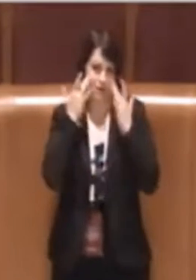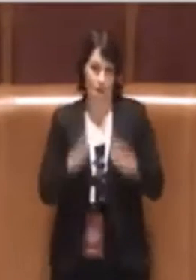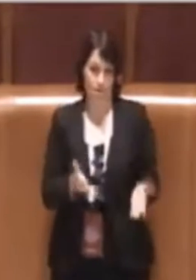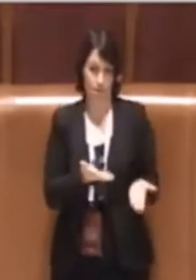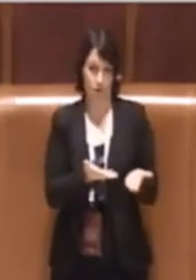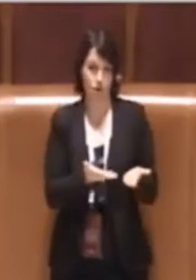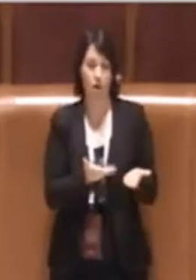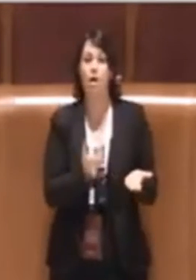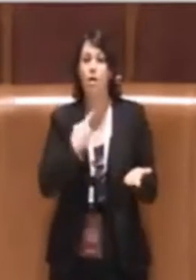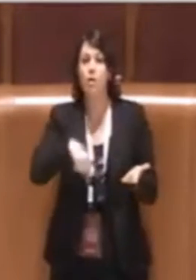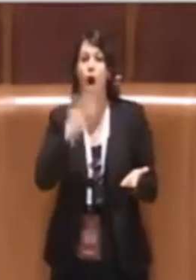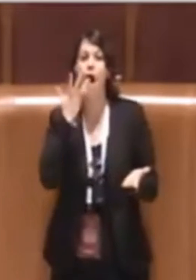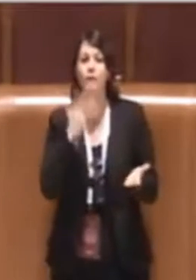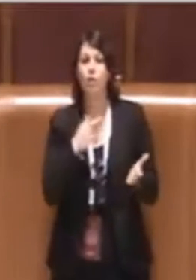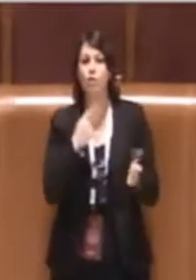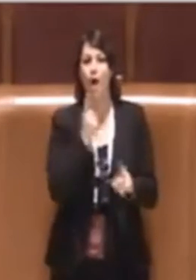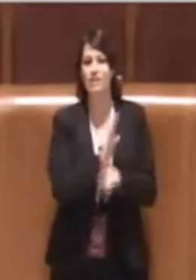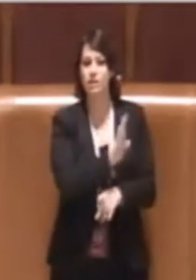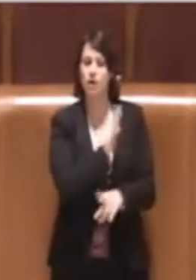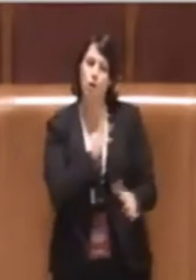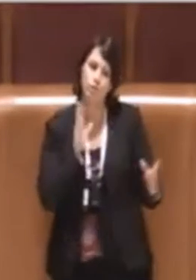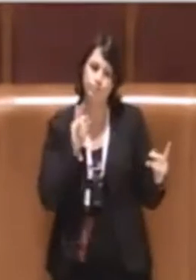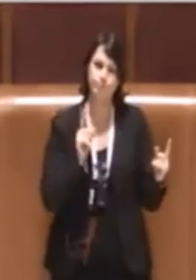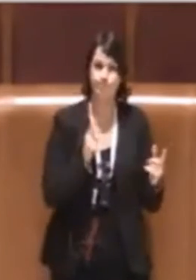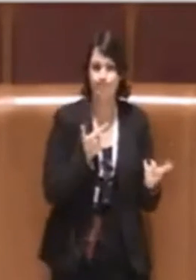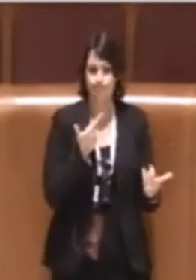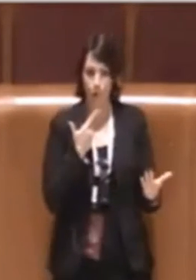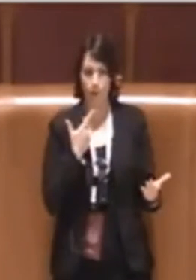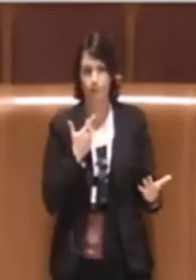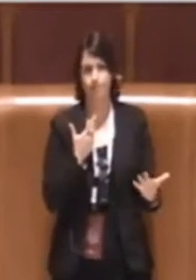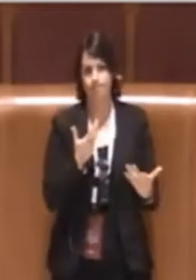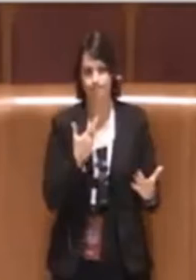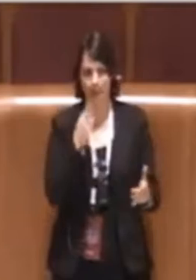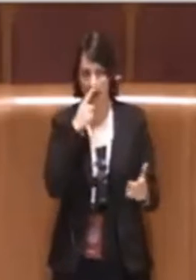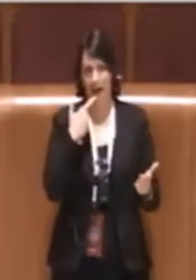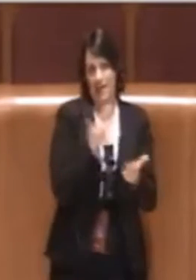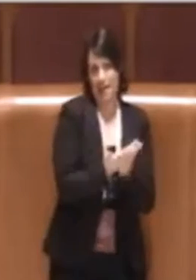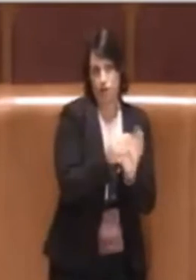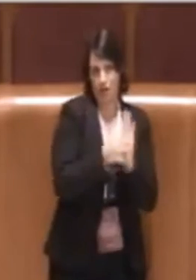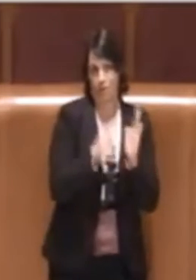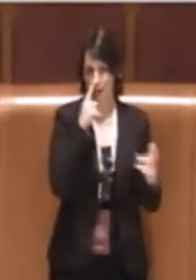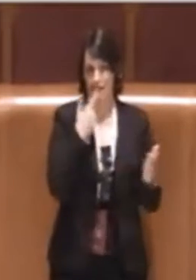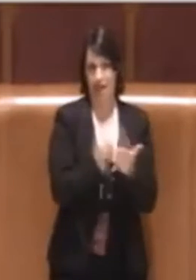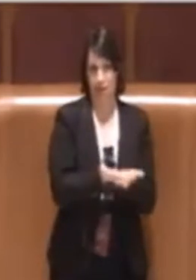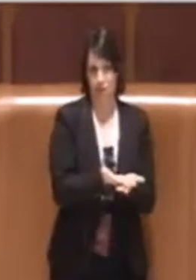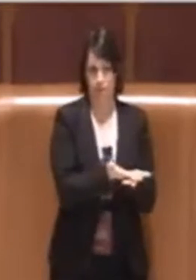incontro a queste esigenze importantissime. Abbiamo quindi invertito un paradigma